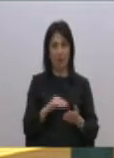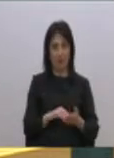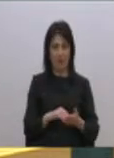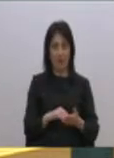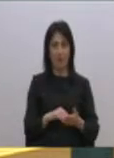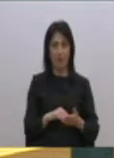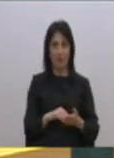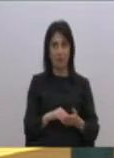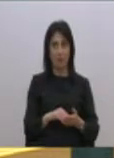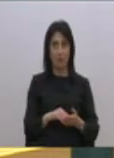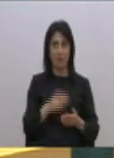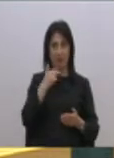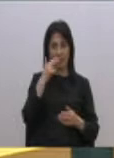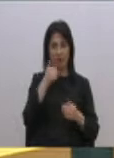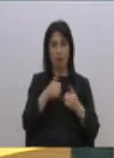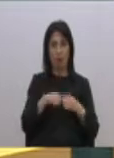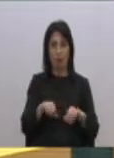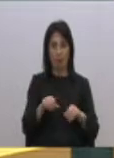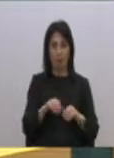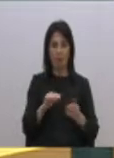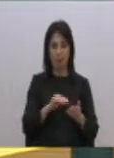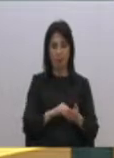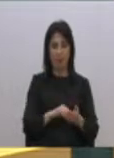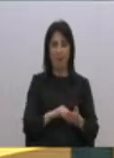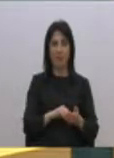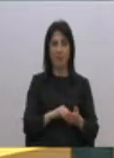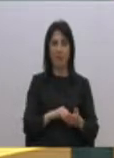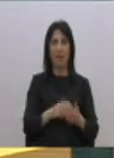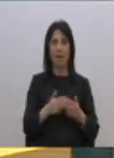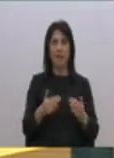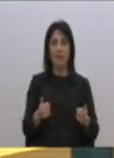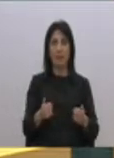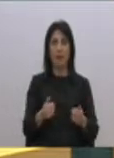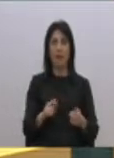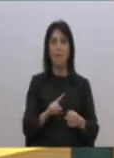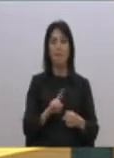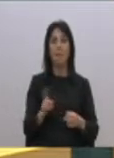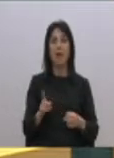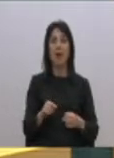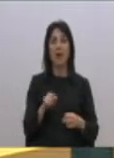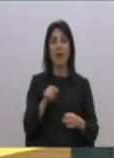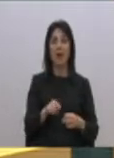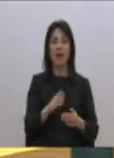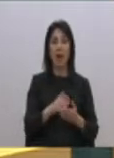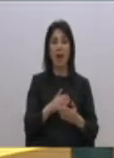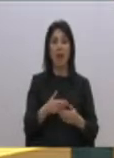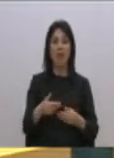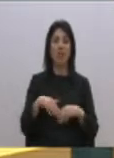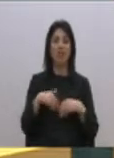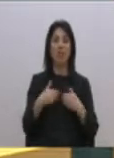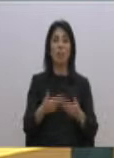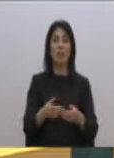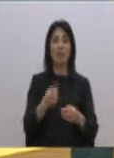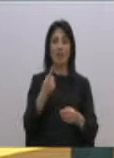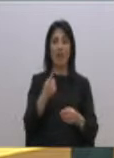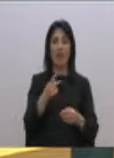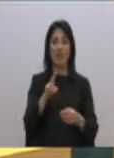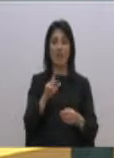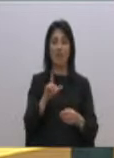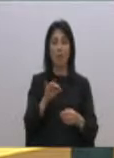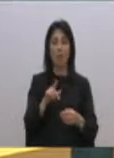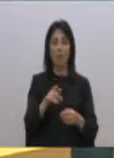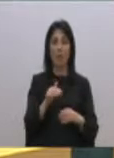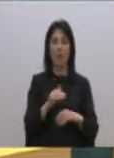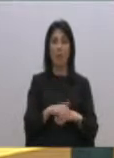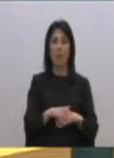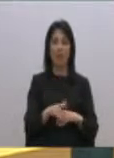იმაში. ვენეციის კომისიის მითითება იქნა გაზიარებული. მაგრამ იქვე არის შემოთავაზებული ერთი დებულება, რომელიც